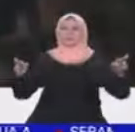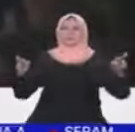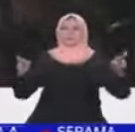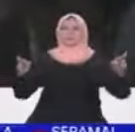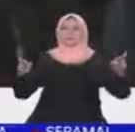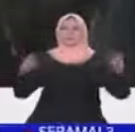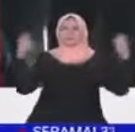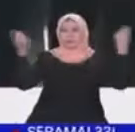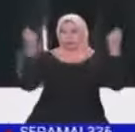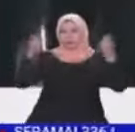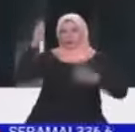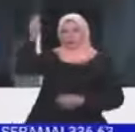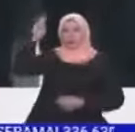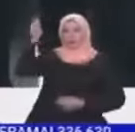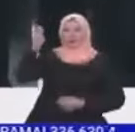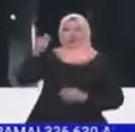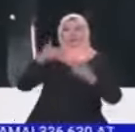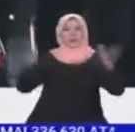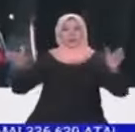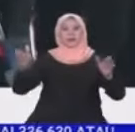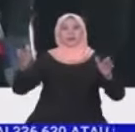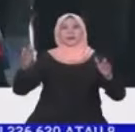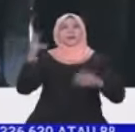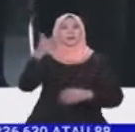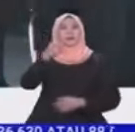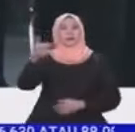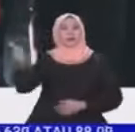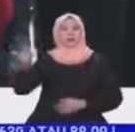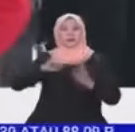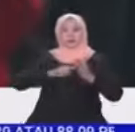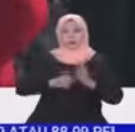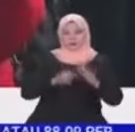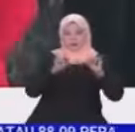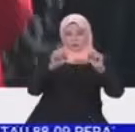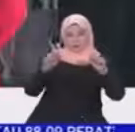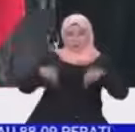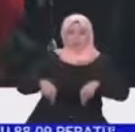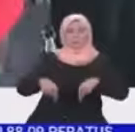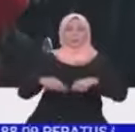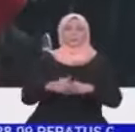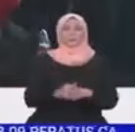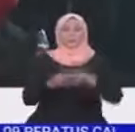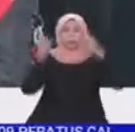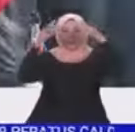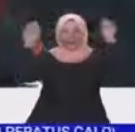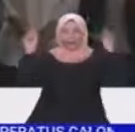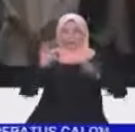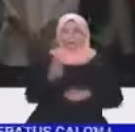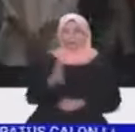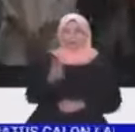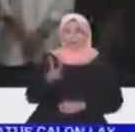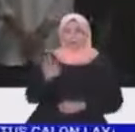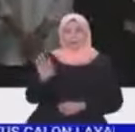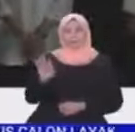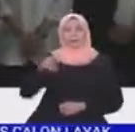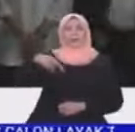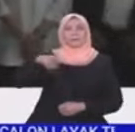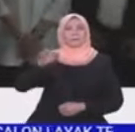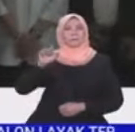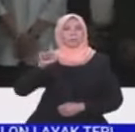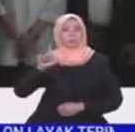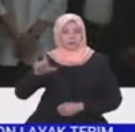pada kejuaran terbuka Indonesia yang sedang berlangsung satu ini presiden bidang wafoz.ru